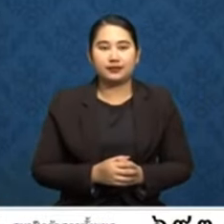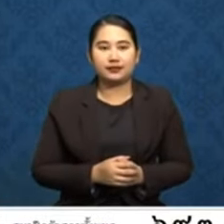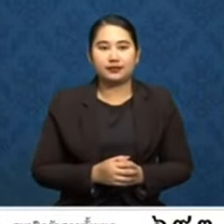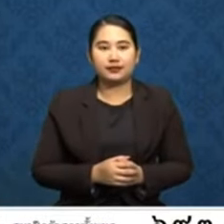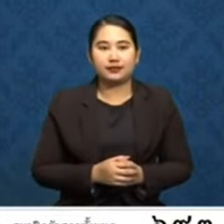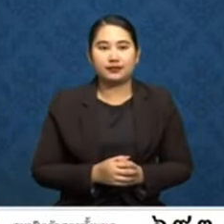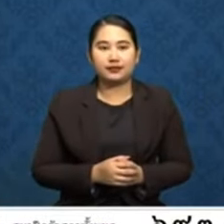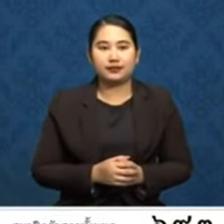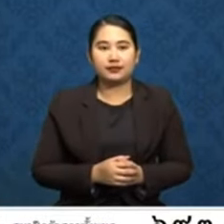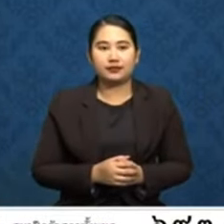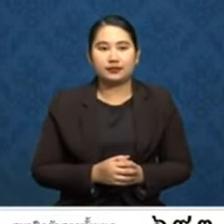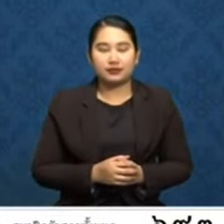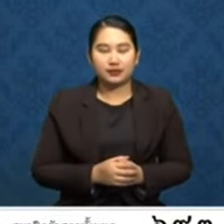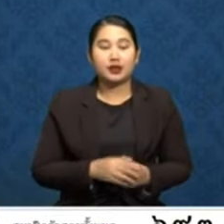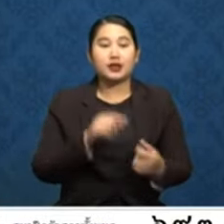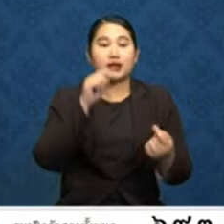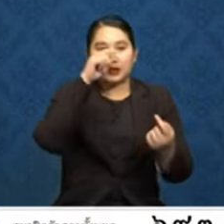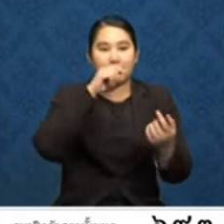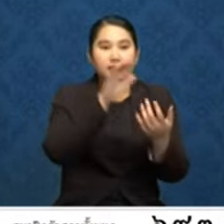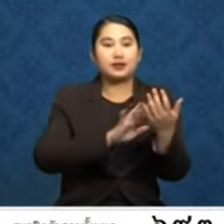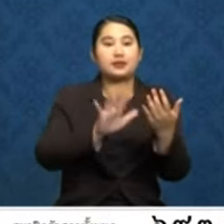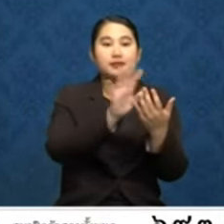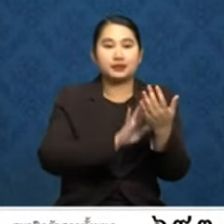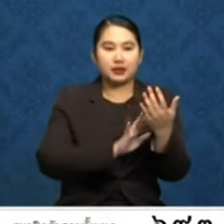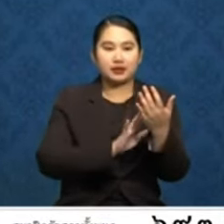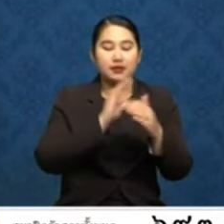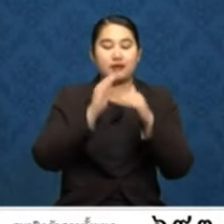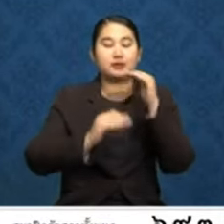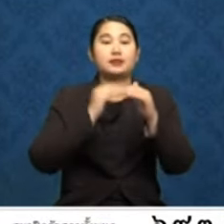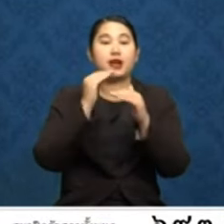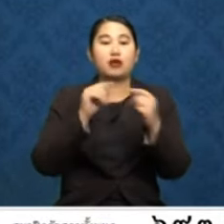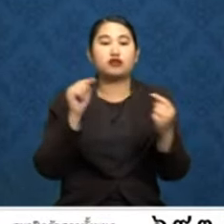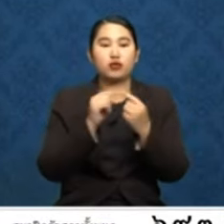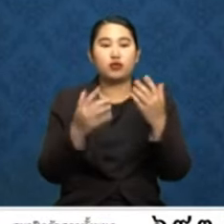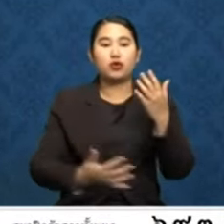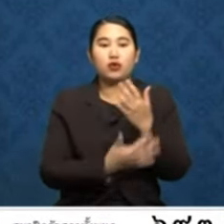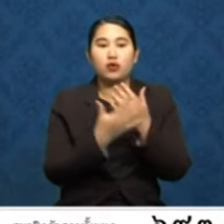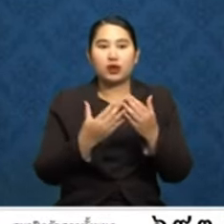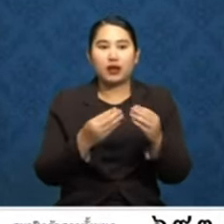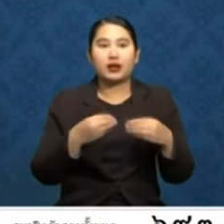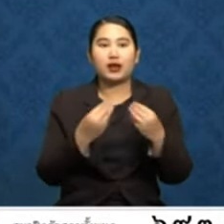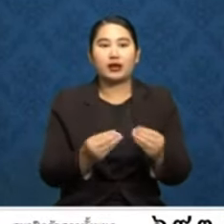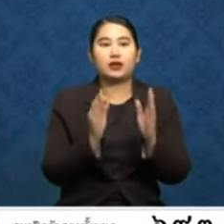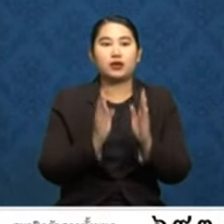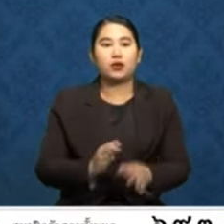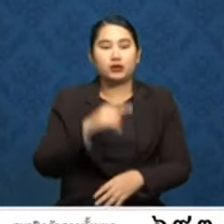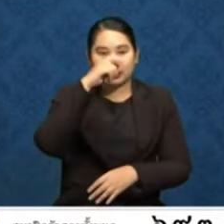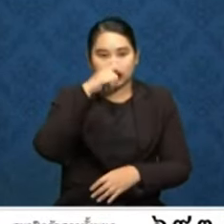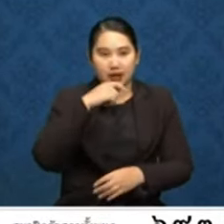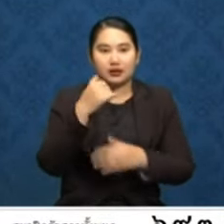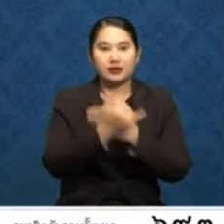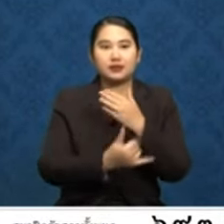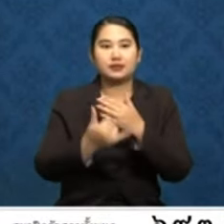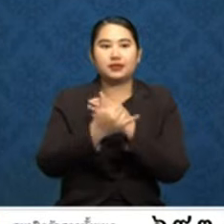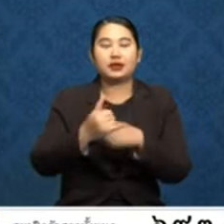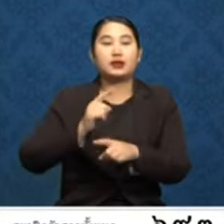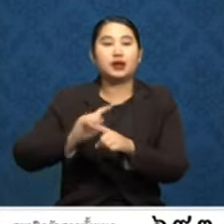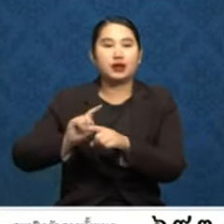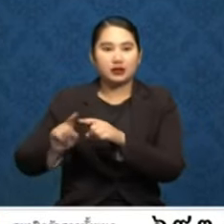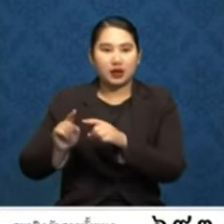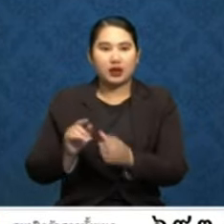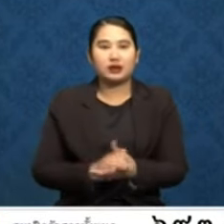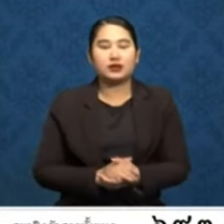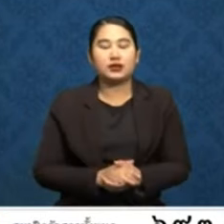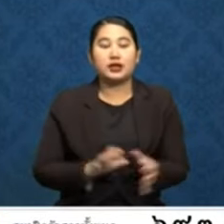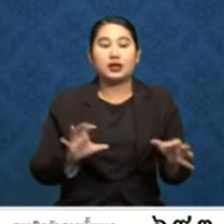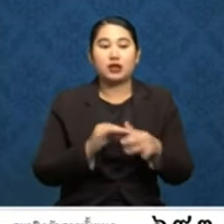เพื่อให้ประเทศไทยเป็นพื้นที่แห่งโอกาสสำหรับคนไทยและชาวต่างชาติเพื่อดึงดูดแร